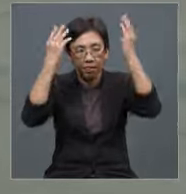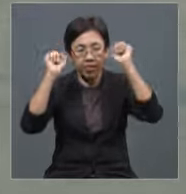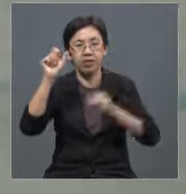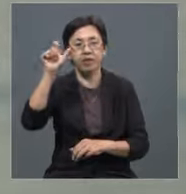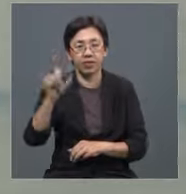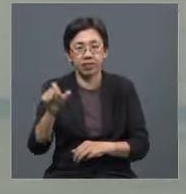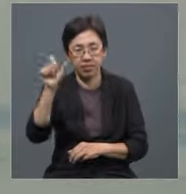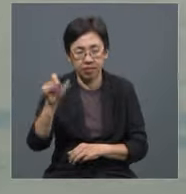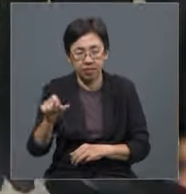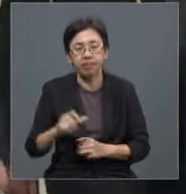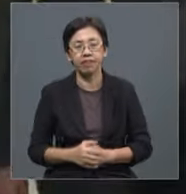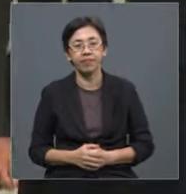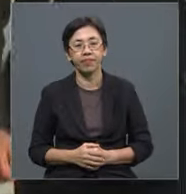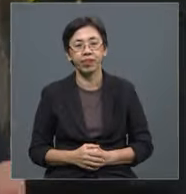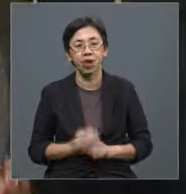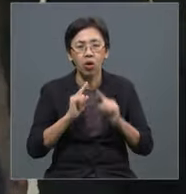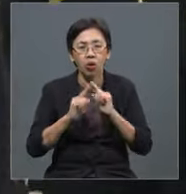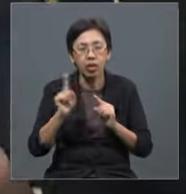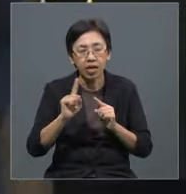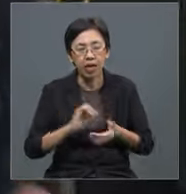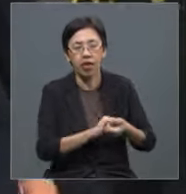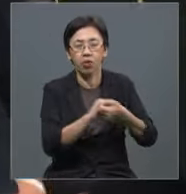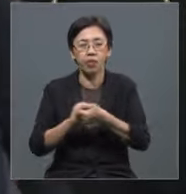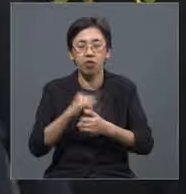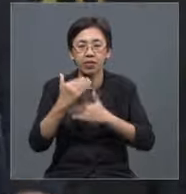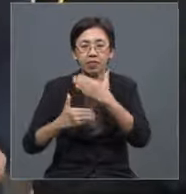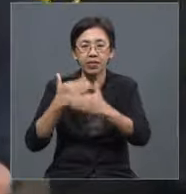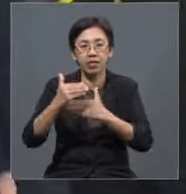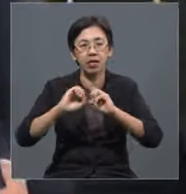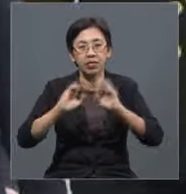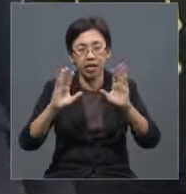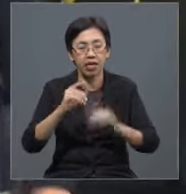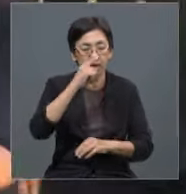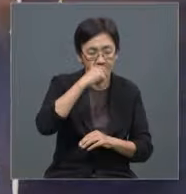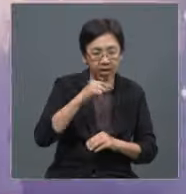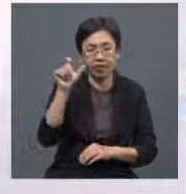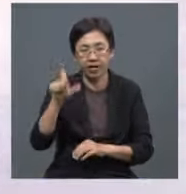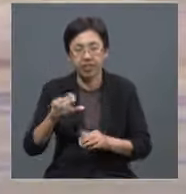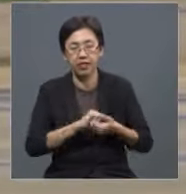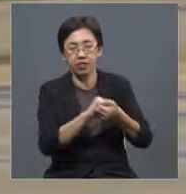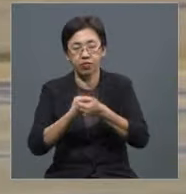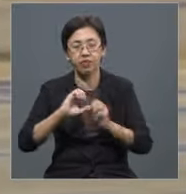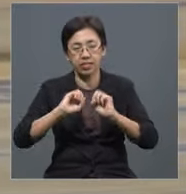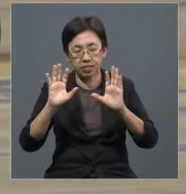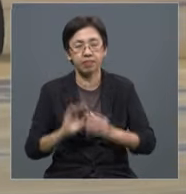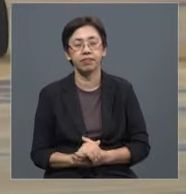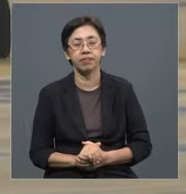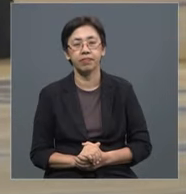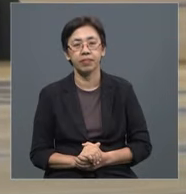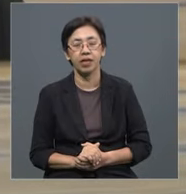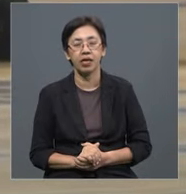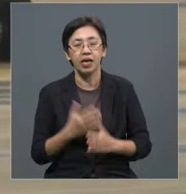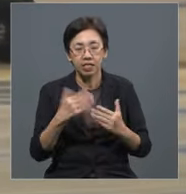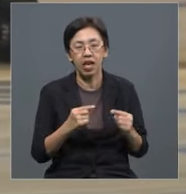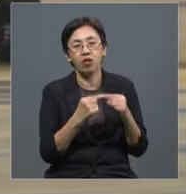านาธิบดีฝรั่งเศสเพื่อเน้นย้ำความสัมพันธ์ที่ก้าวหน้าอย่างเป็นรูปธรรมระหว่าง2ประเทศจากนั้นนายกรัฐมนตรีจะเดิน